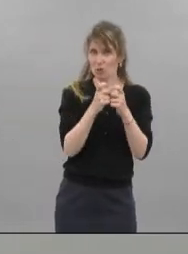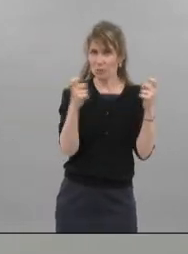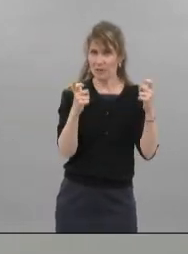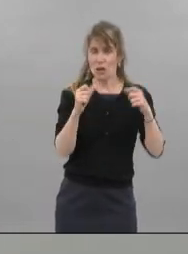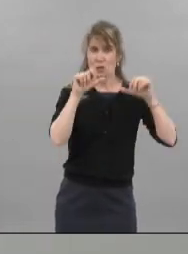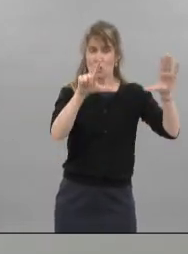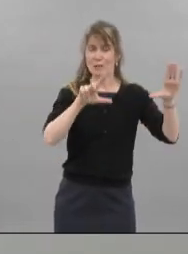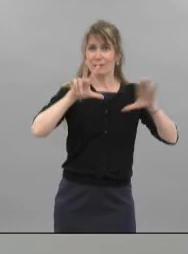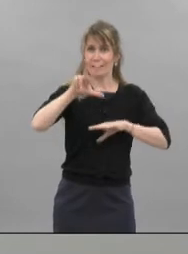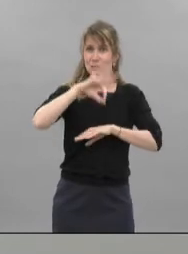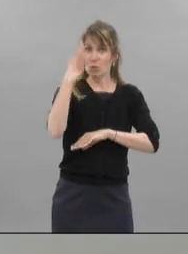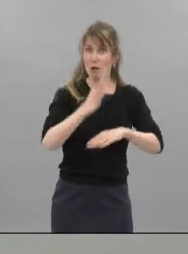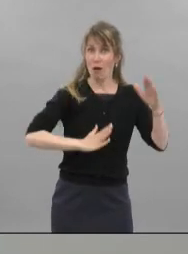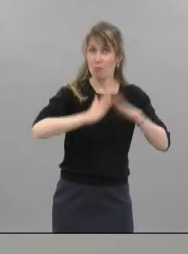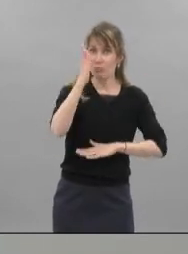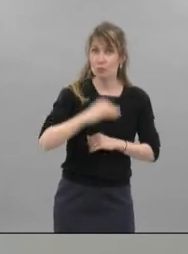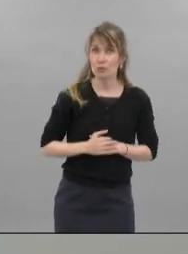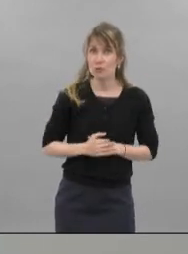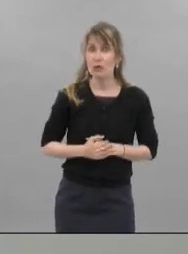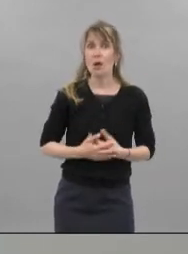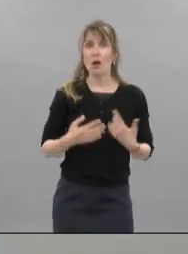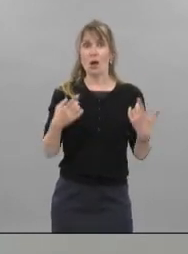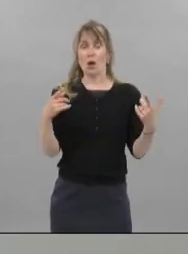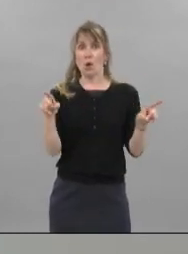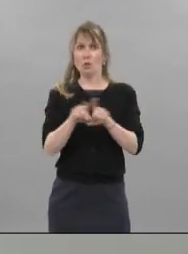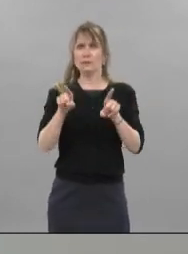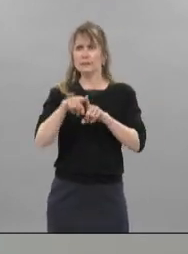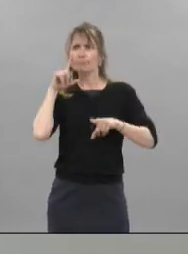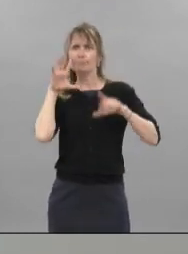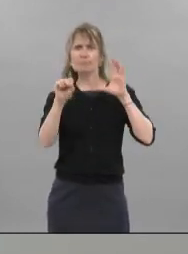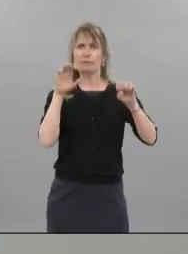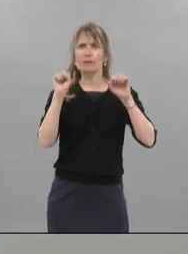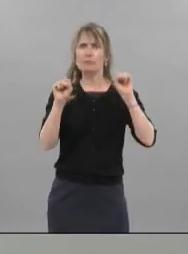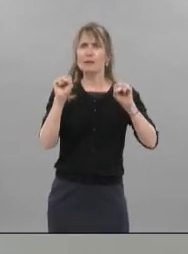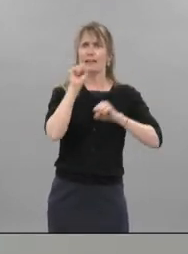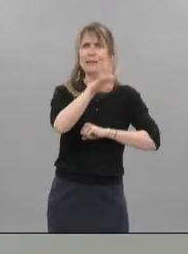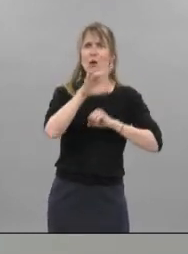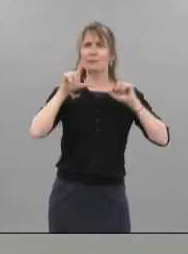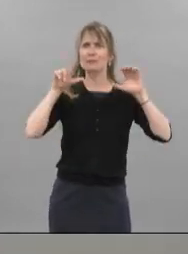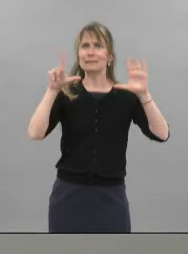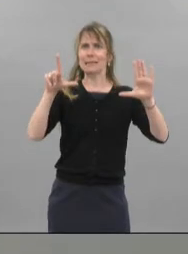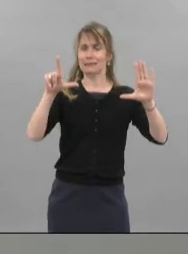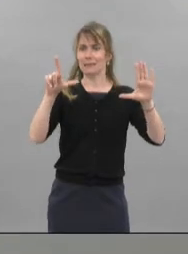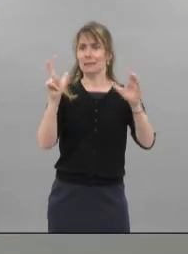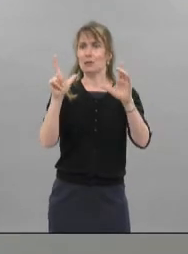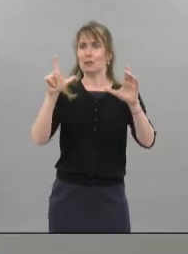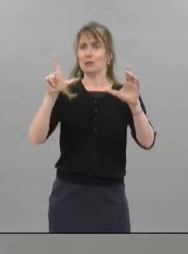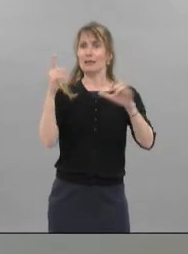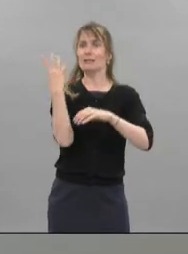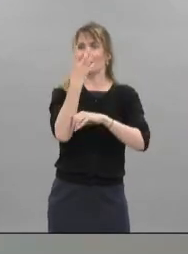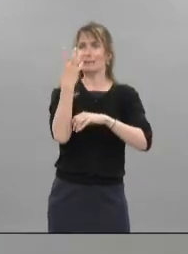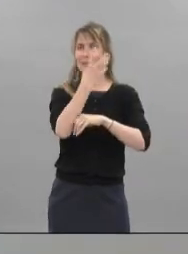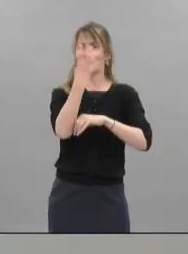de données Géorisque recense 449 installations classées pour la protection de l'environnement. Sur ces